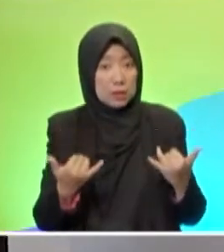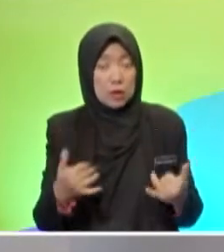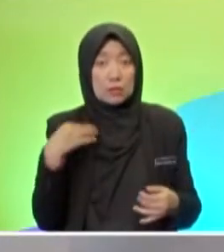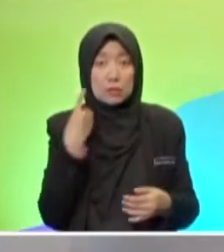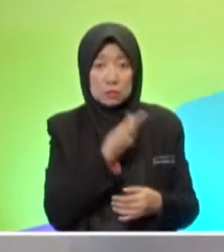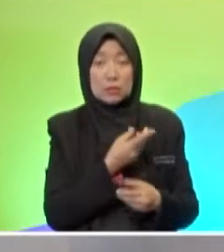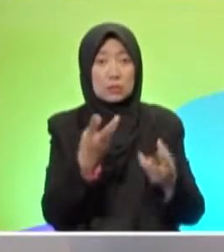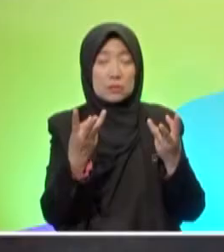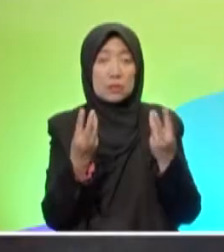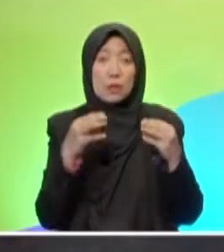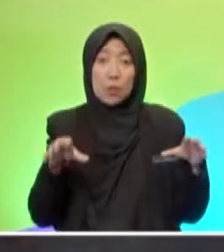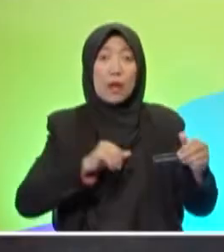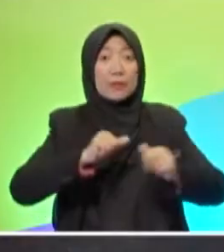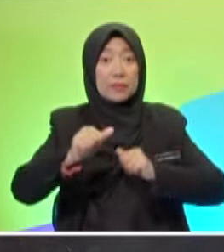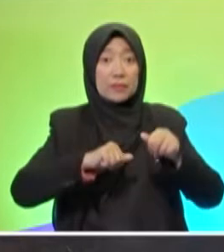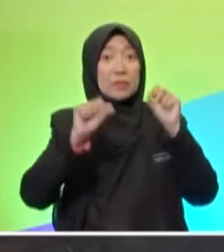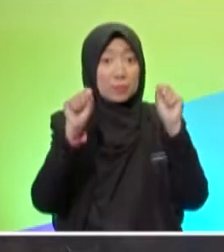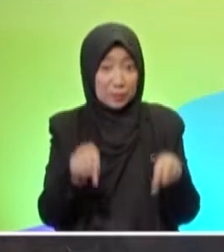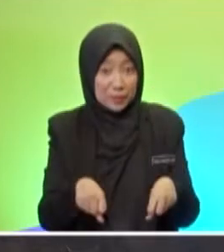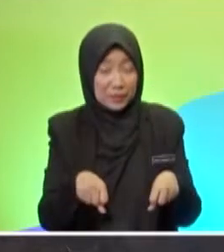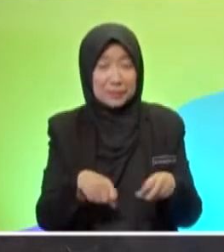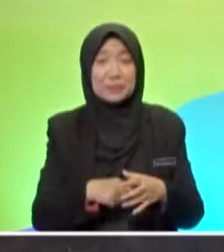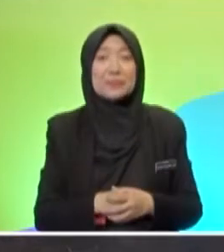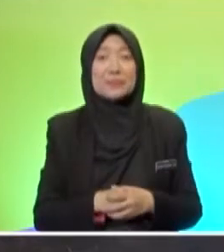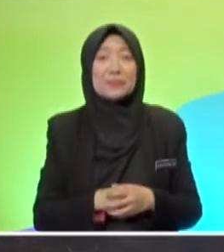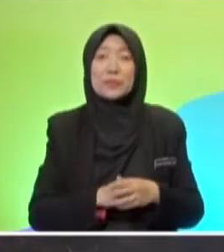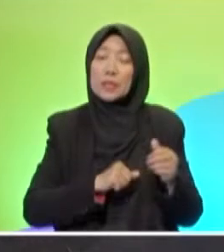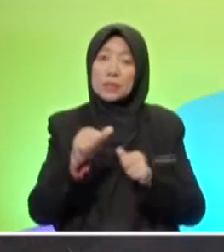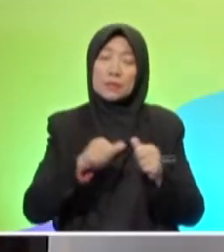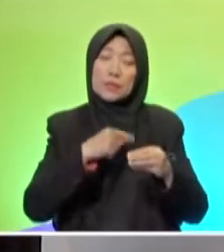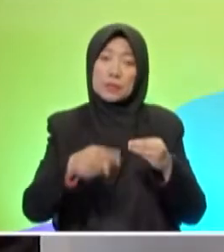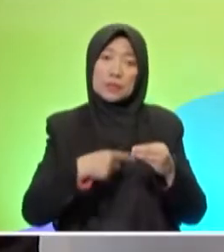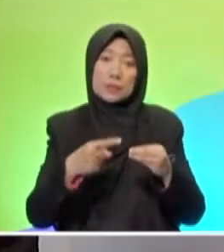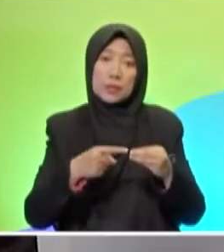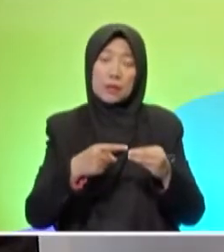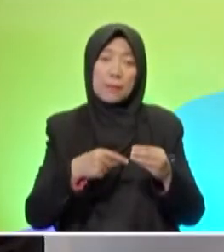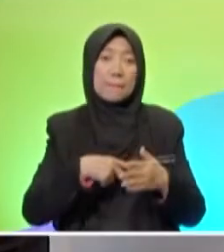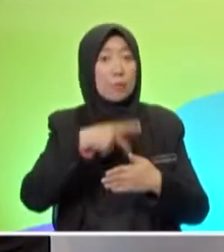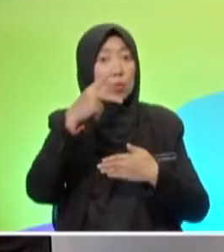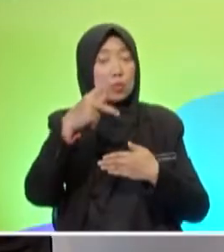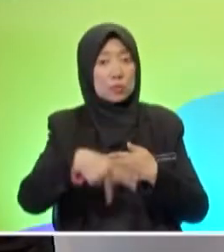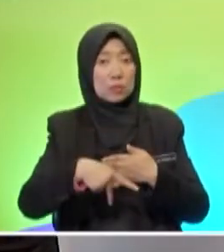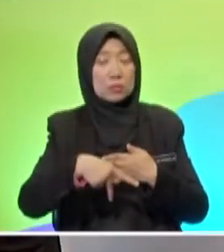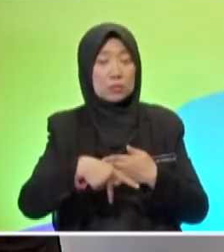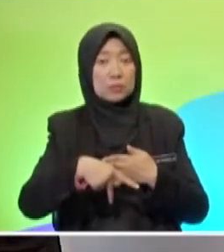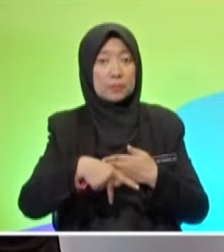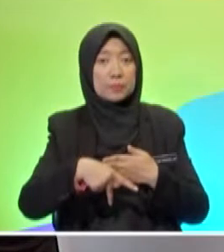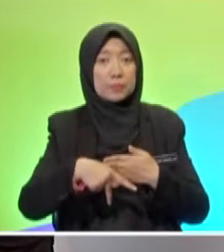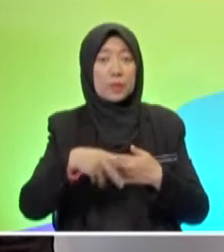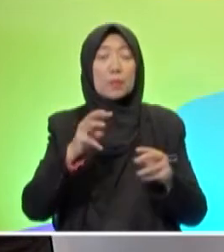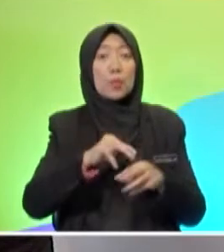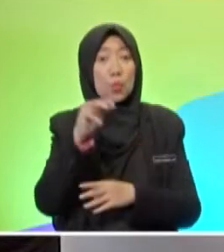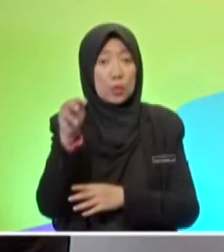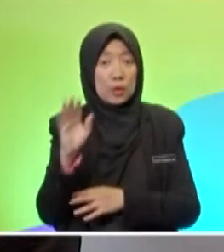dapat satu activity boleh takbiran boleh-boleh Oke activity ini adalah berasaskan Project murid ini akan menghasilkan